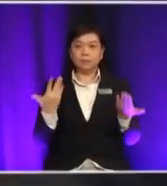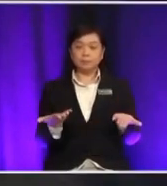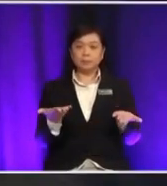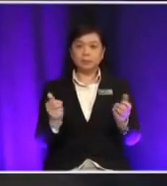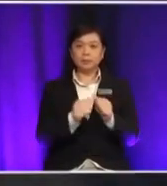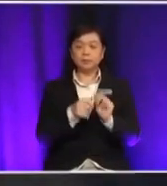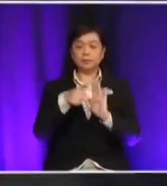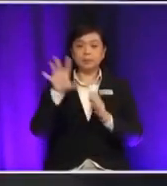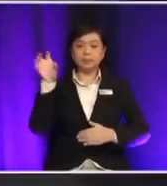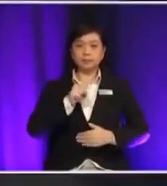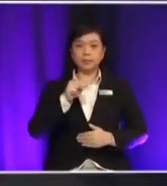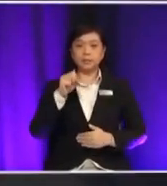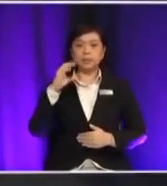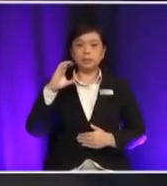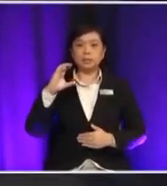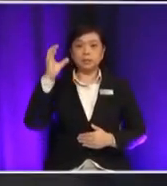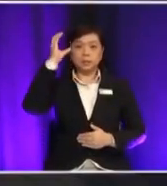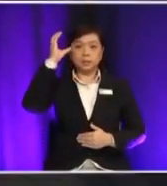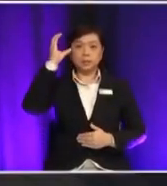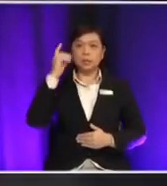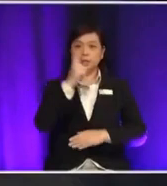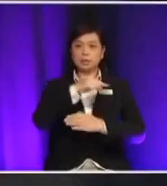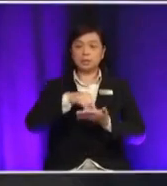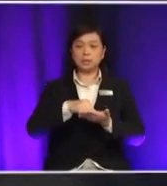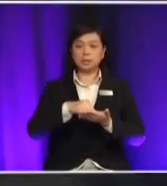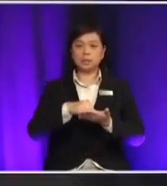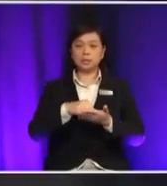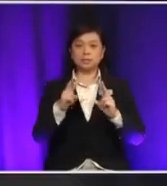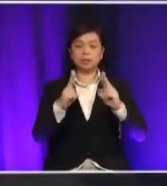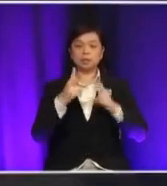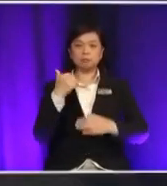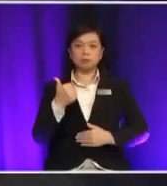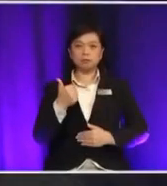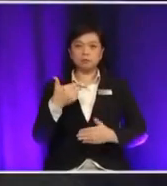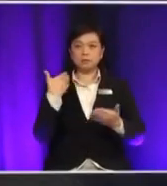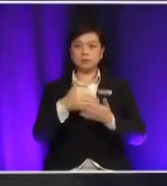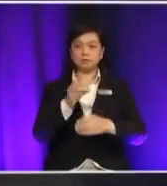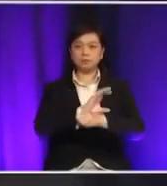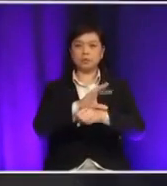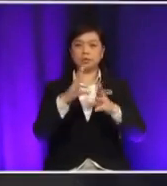prestasiku untuk kelas kita hari ini semua sudah habis